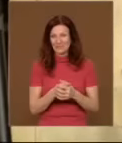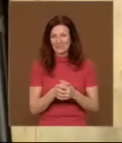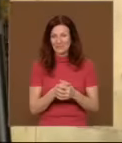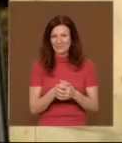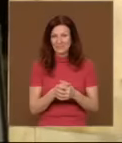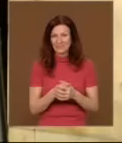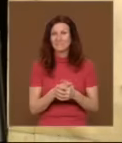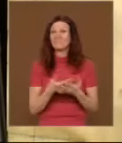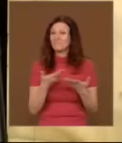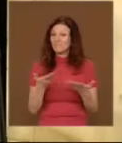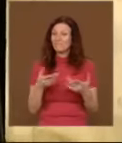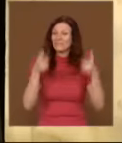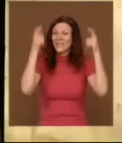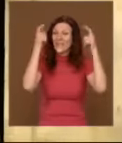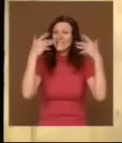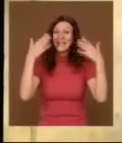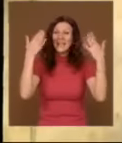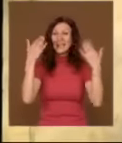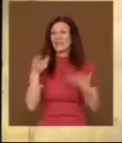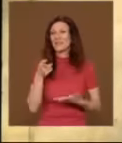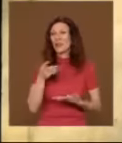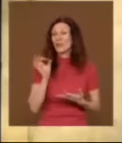Кой е царят на славата?